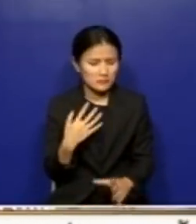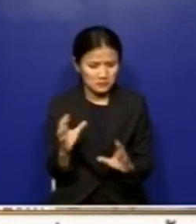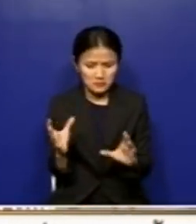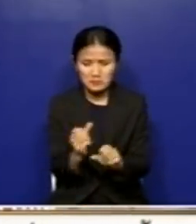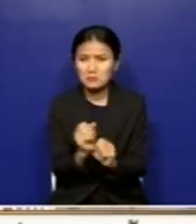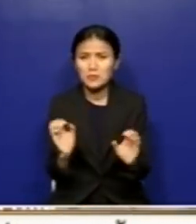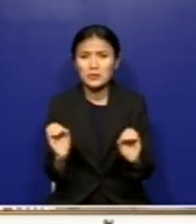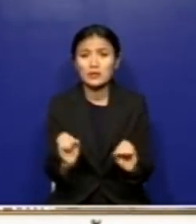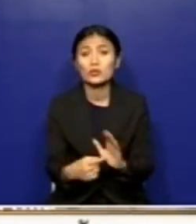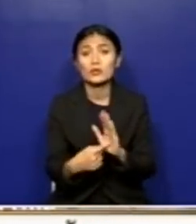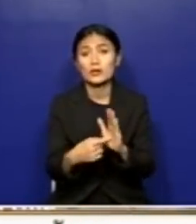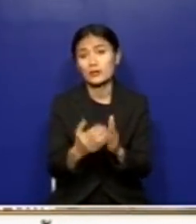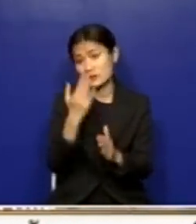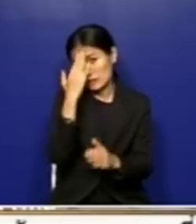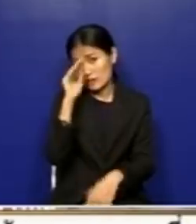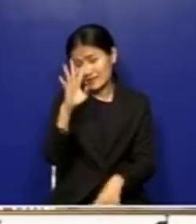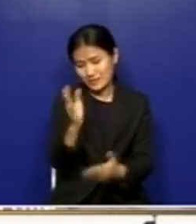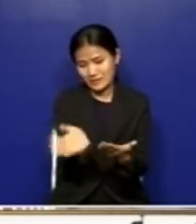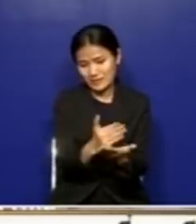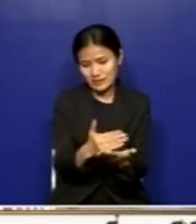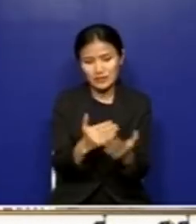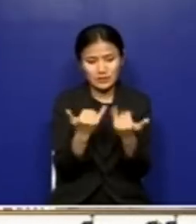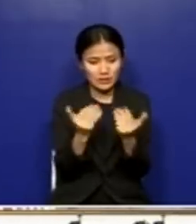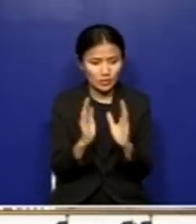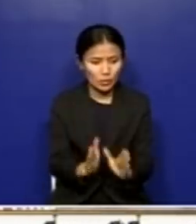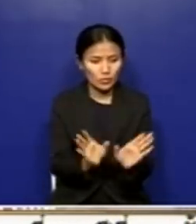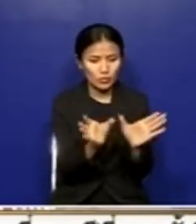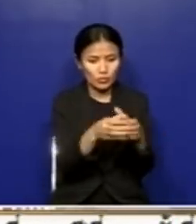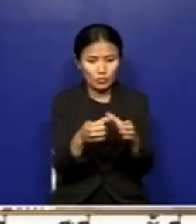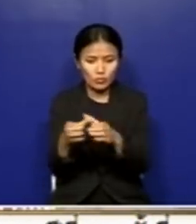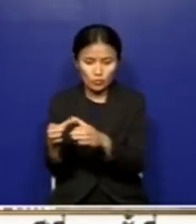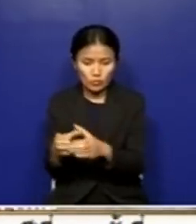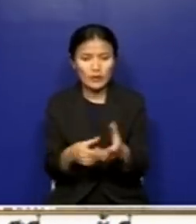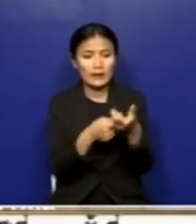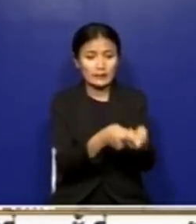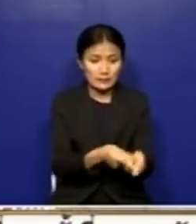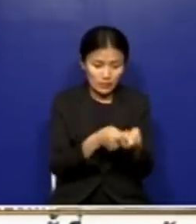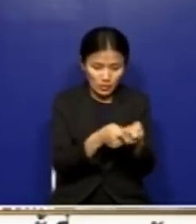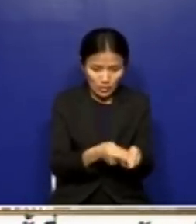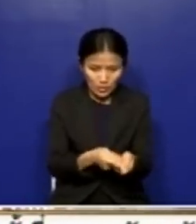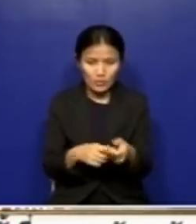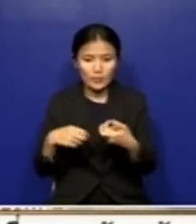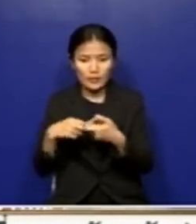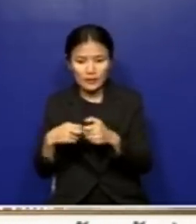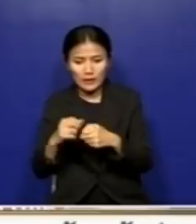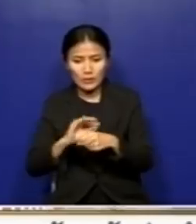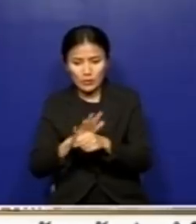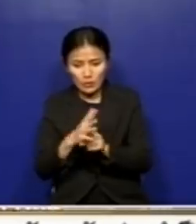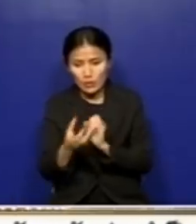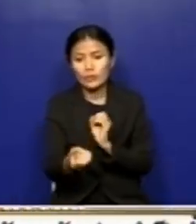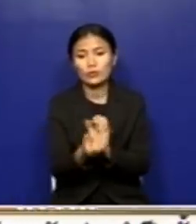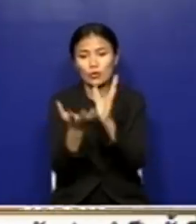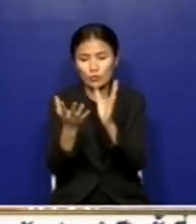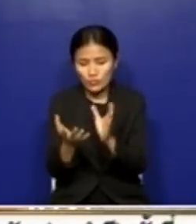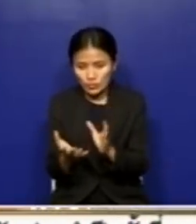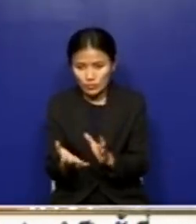มกอนก้อนเช่นเป็นคนที่อยู่ในภาคเกษตกรเป็นคนที่ได้รบผลกระทบจากโควิด-19และยเปนคนทไดรผกระทบจากโ